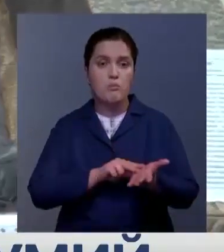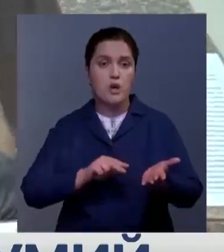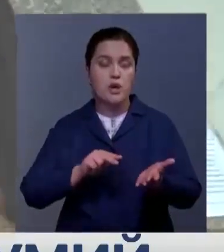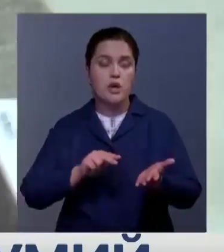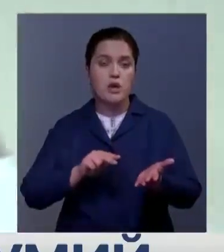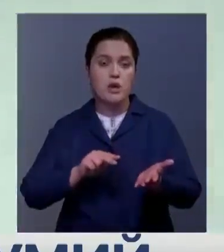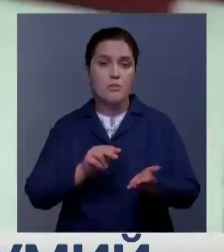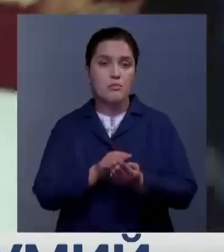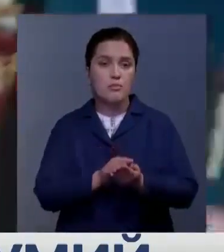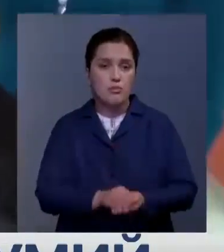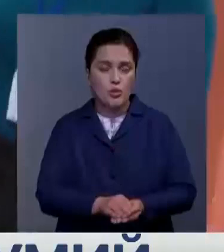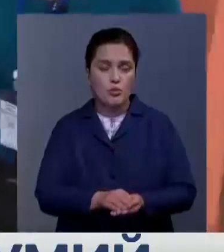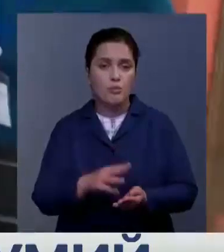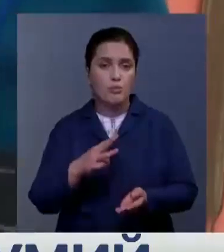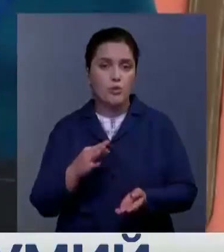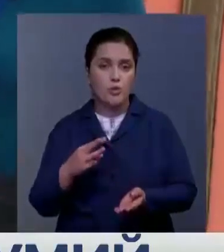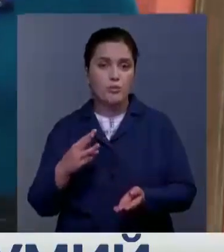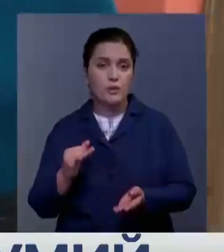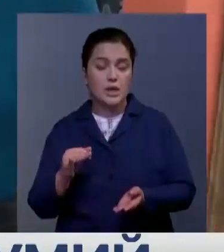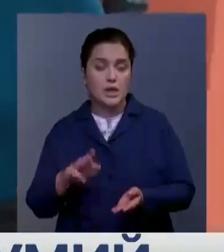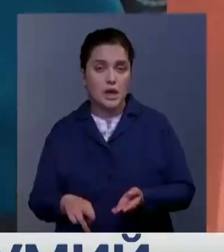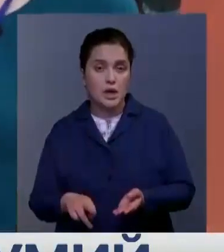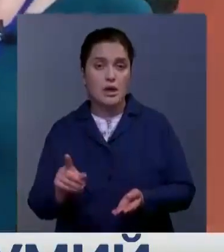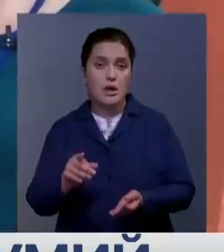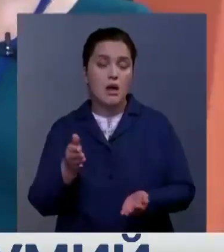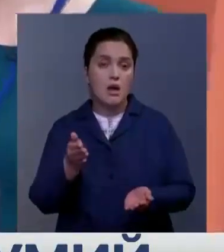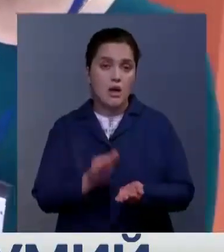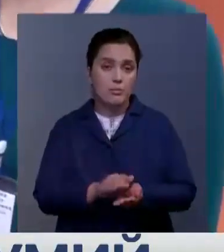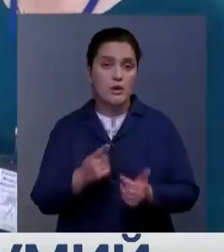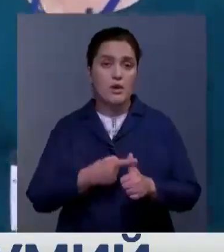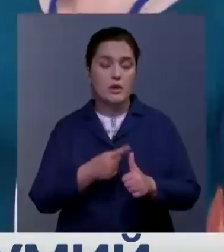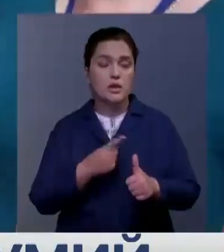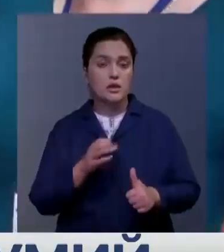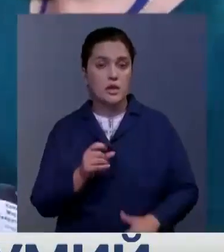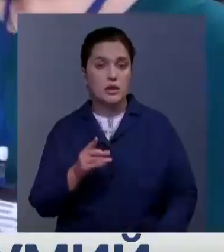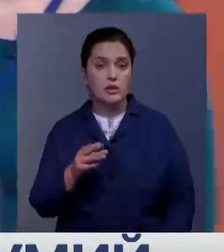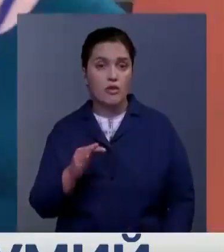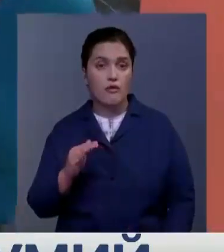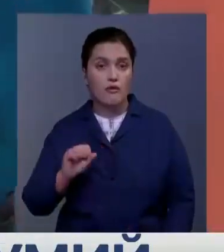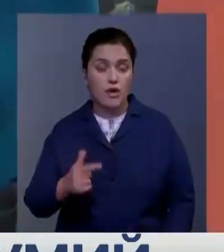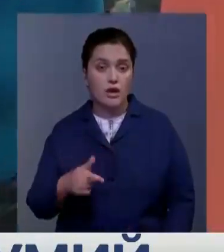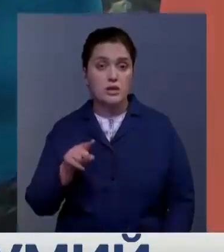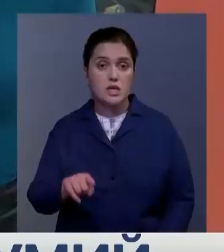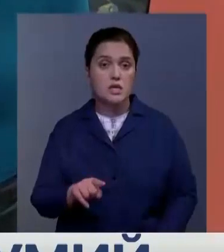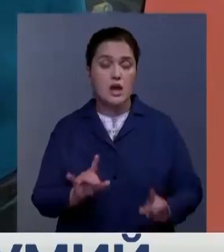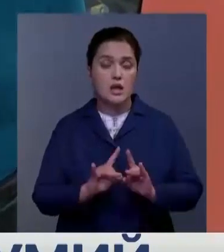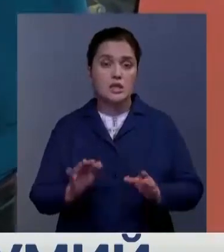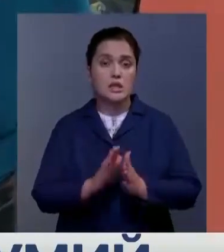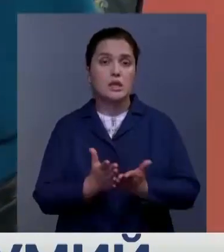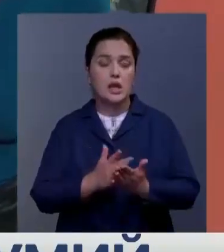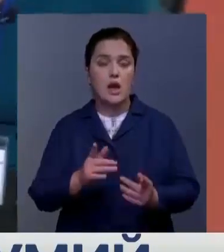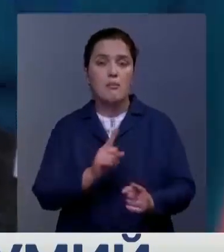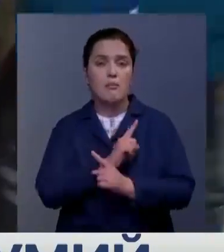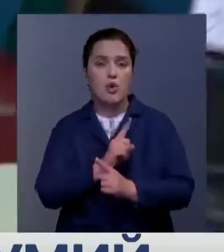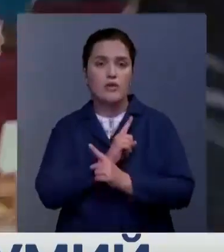представлены. Здесь вот саркофаг фараона Сет. Здесь он описан из книги мертвых, вот